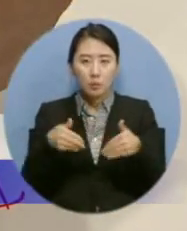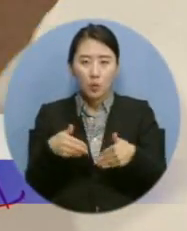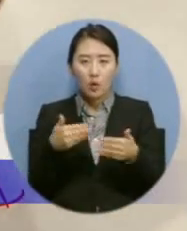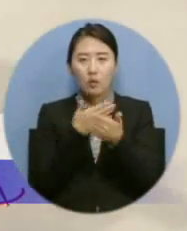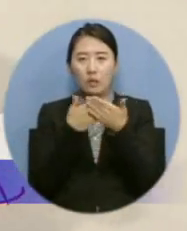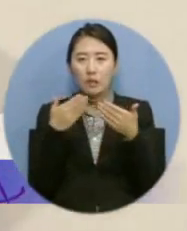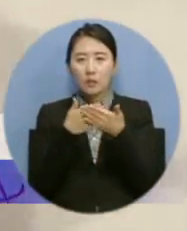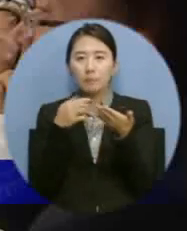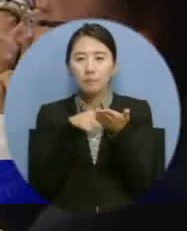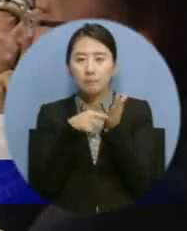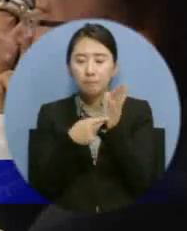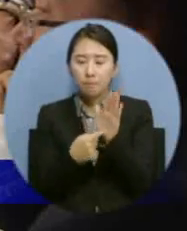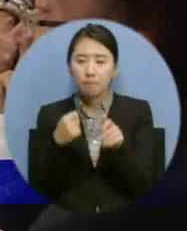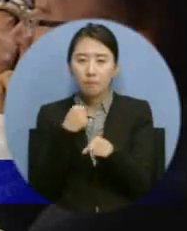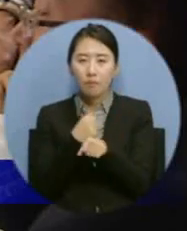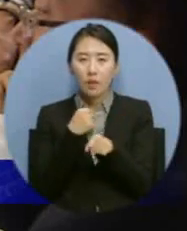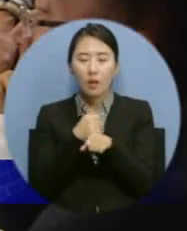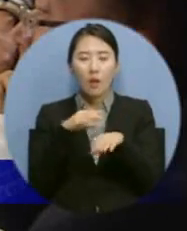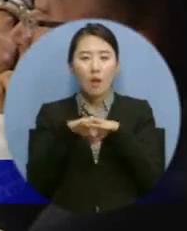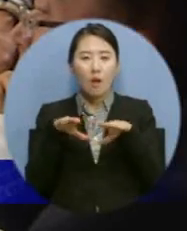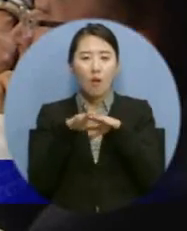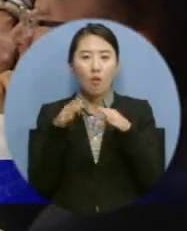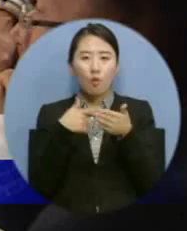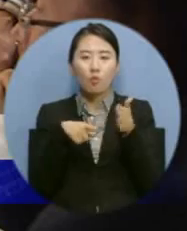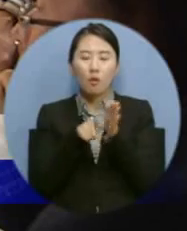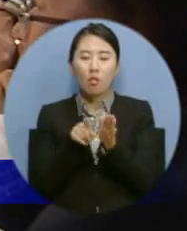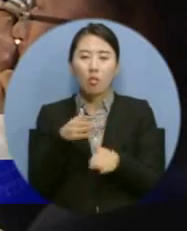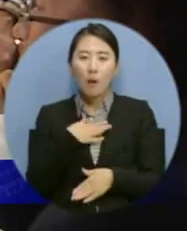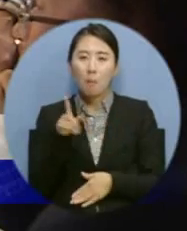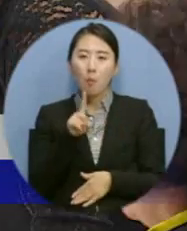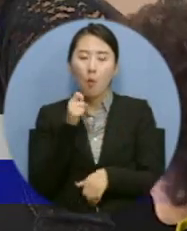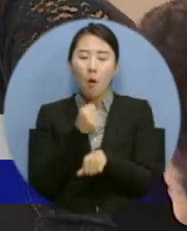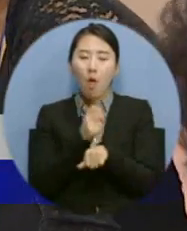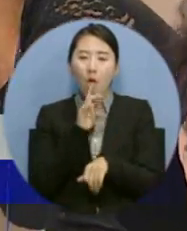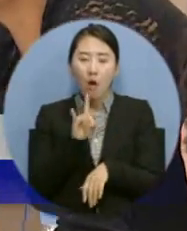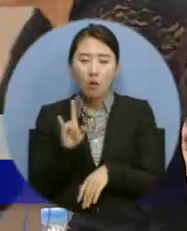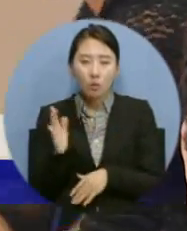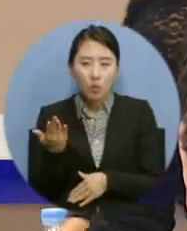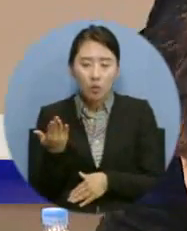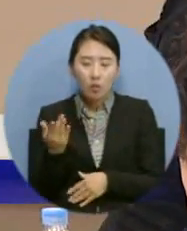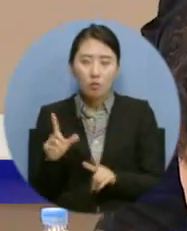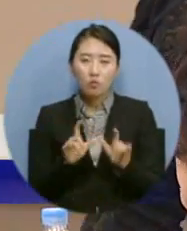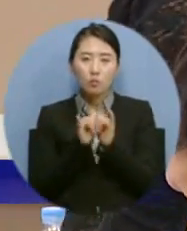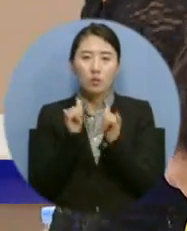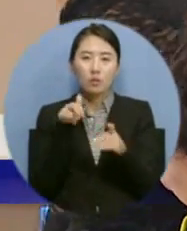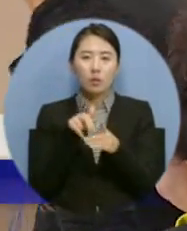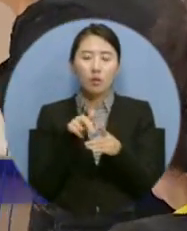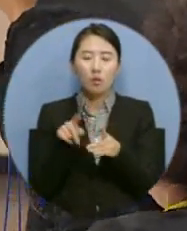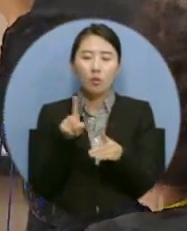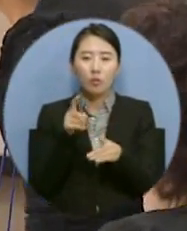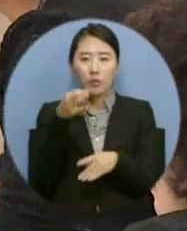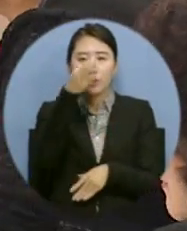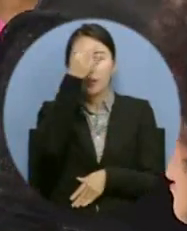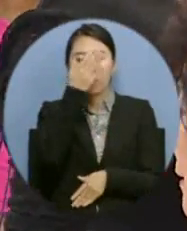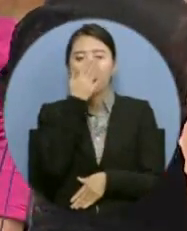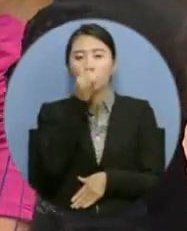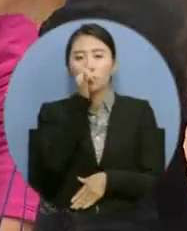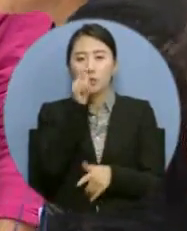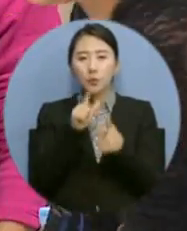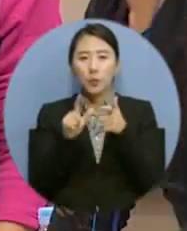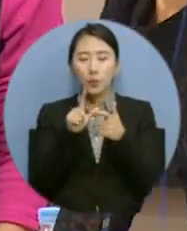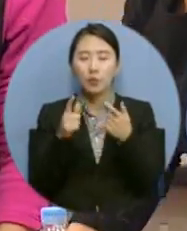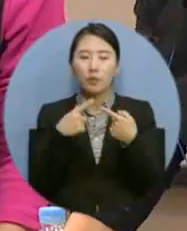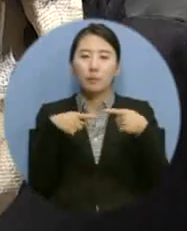그림으로 표현합니다. 이를 해결하기 위해 나는 무엇을 해야 하는지, 그리고 주민센터는 어떤 기능을 할 수 있을지